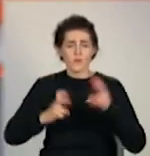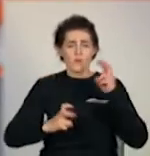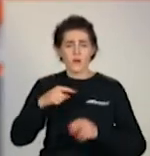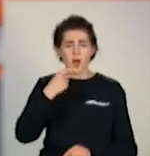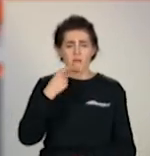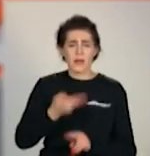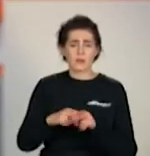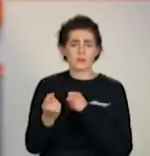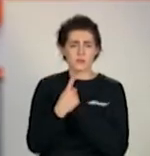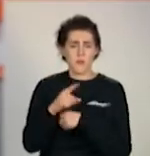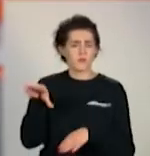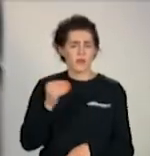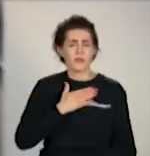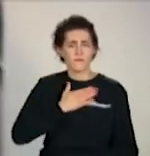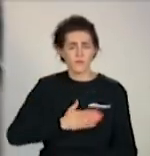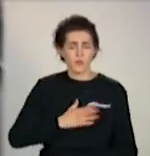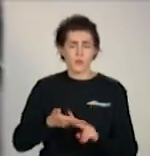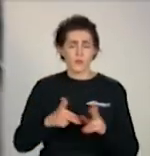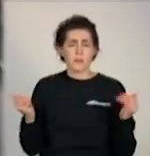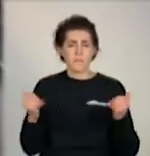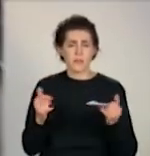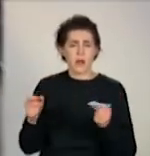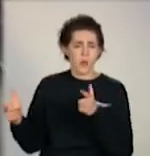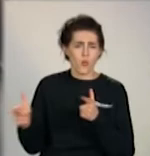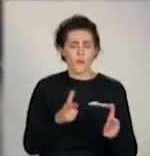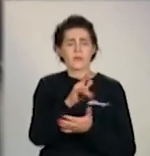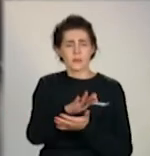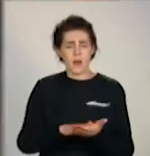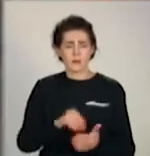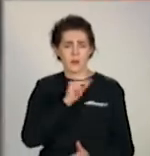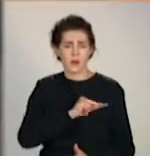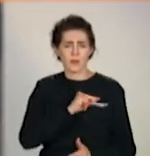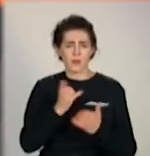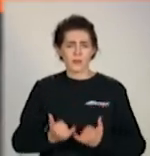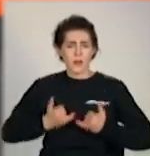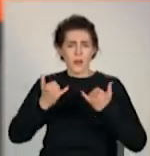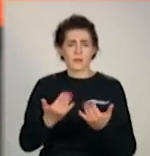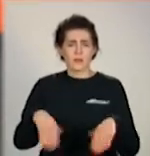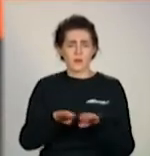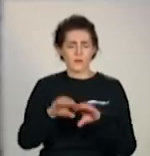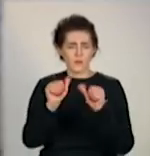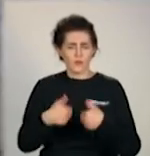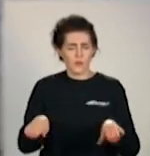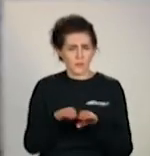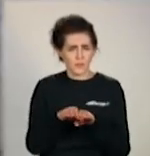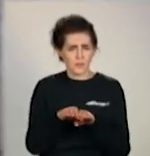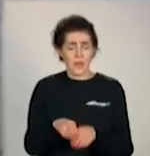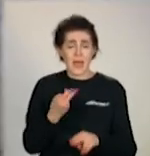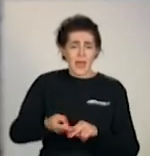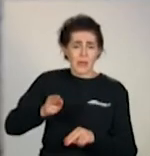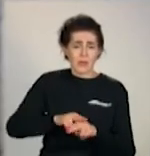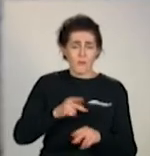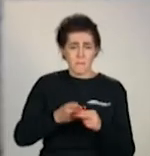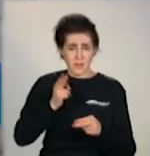клієнти продукцією задоволені. Металурги готові і далі працювати за такими критеріями. Даний метал був